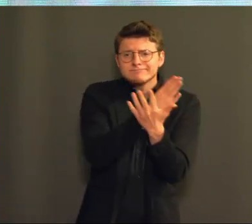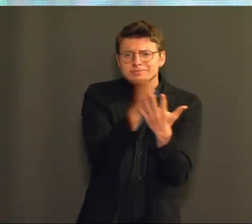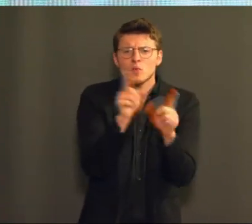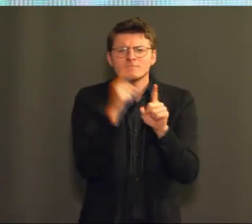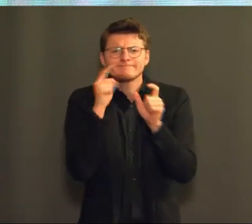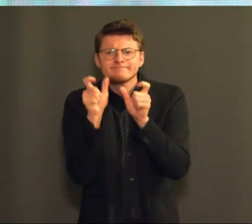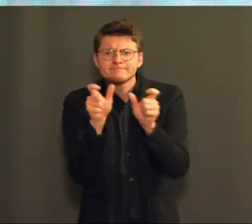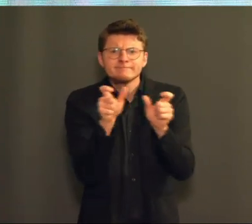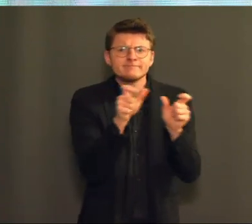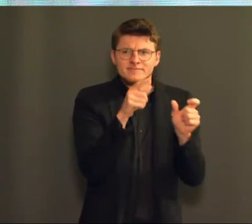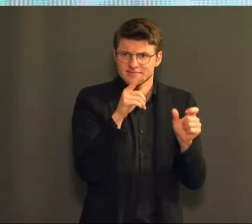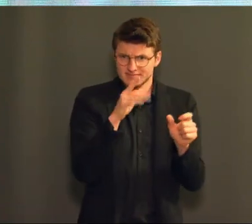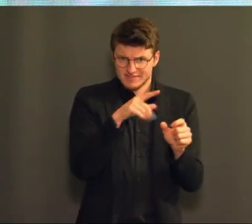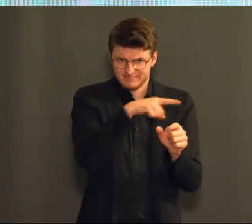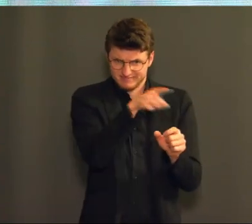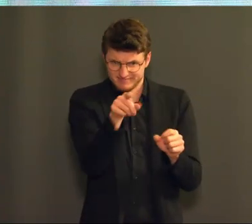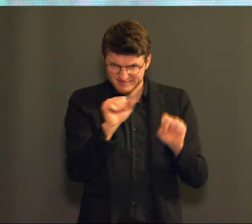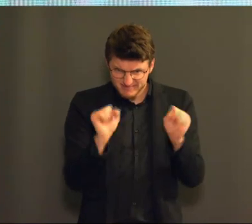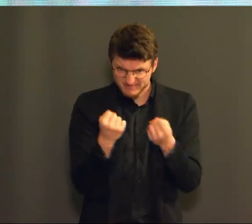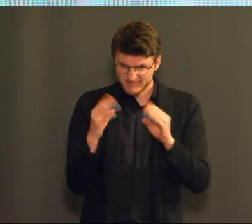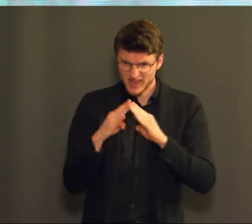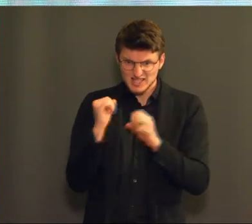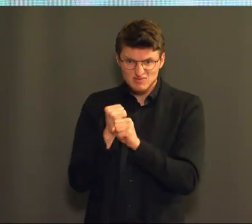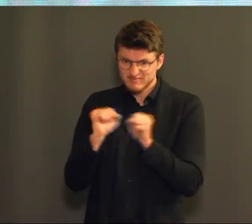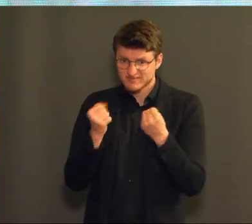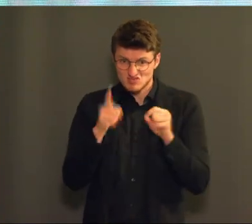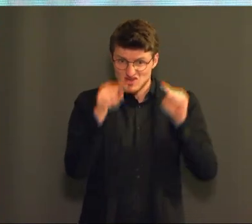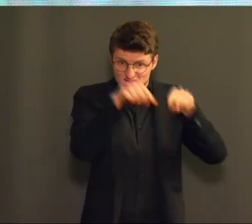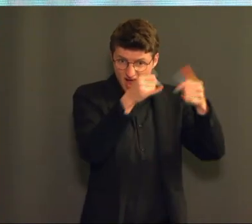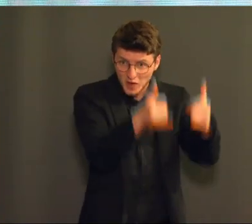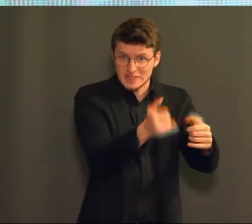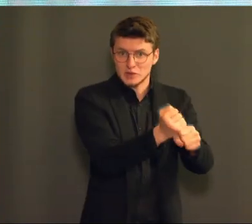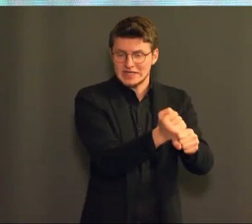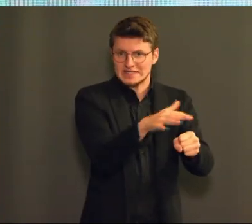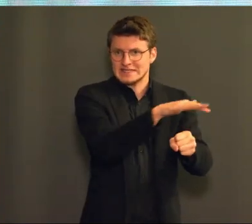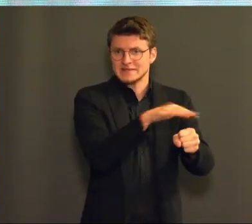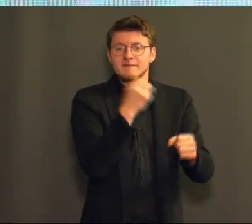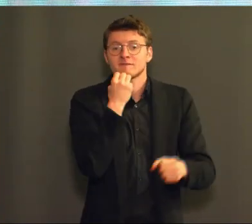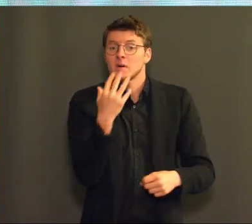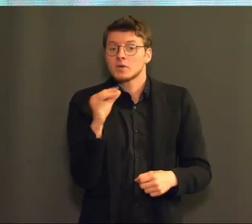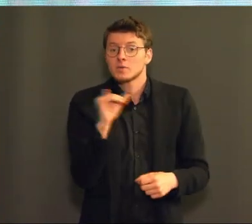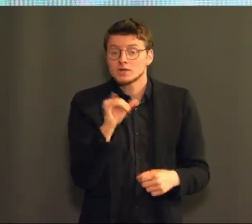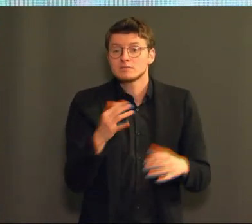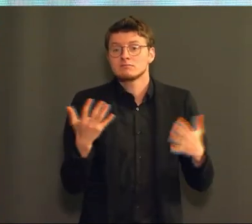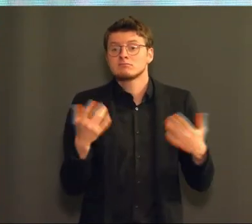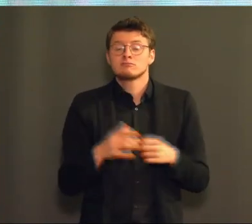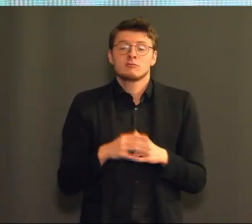niet van thuis uit kunnen werken. Zo werd bijvoorbeeld een bijzondere